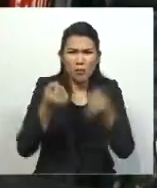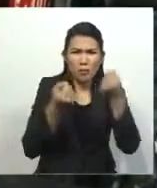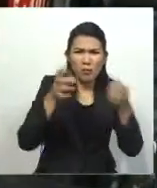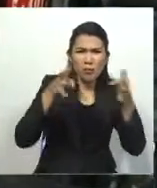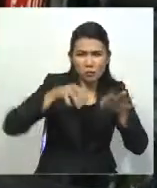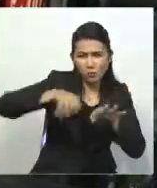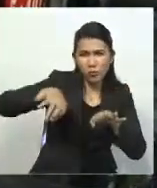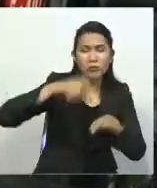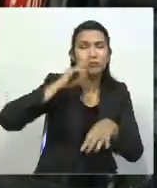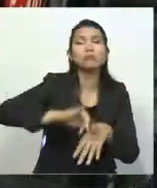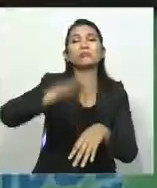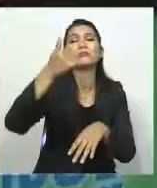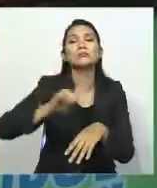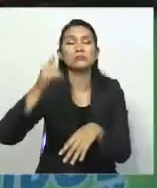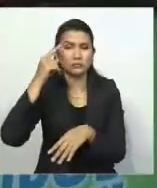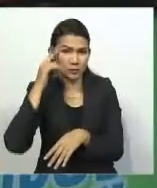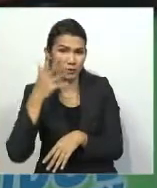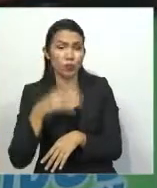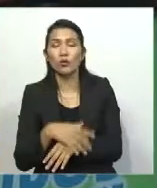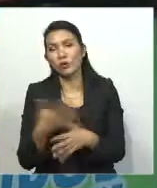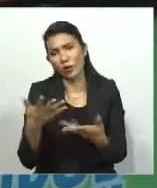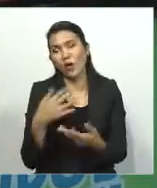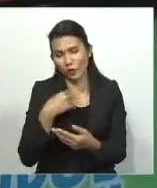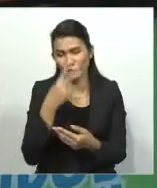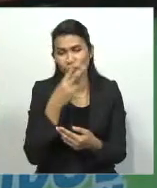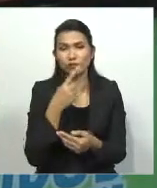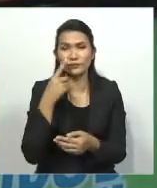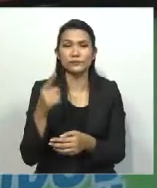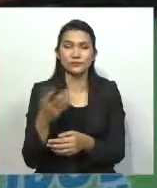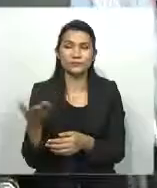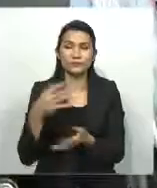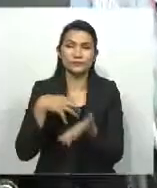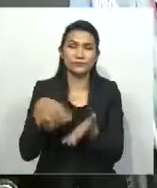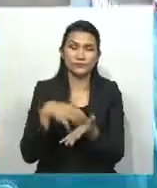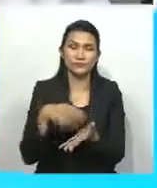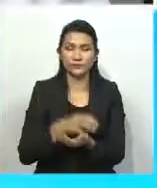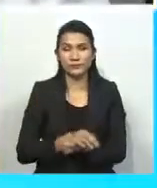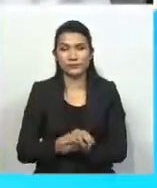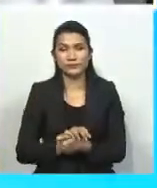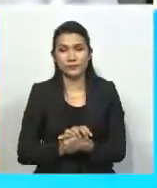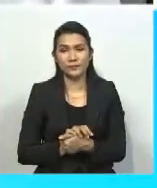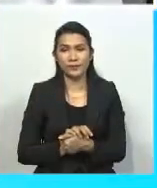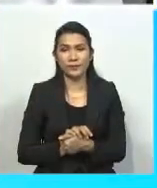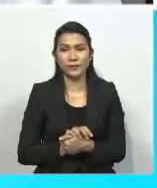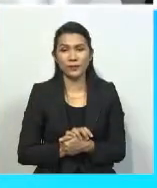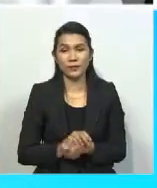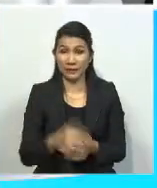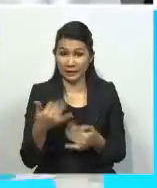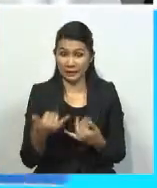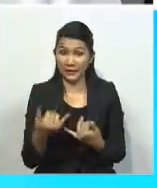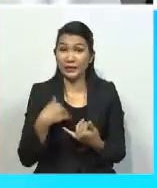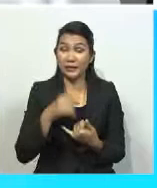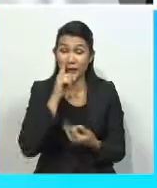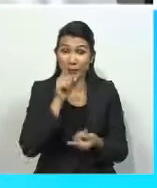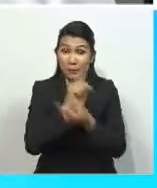ๆออกมาเนี่ยอาจจะเป็นบางคันมั้งนะเดี๋ยวฟังเสียงท่านรัฐมนตรีกันค่ะ ทีนี้ที่เรายังเห็น